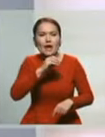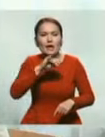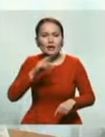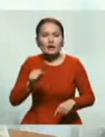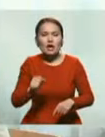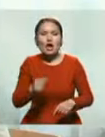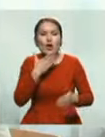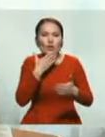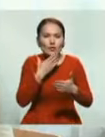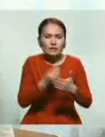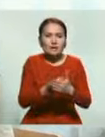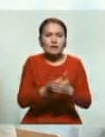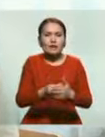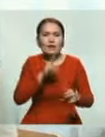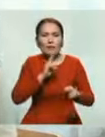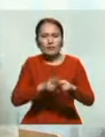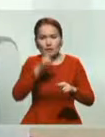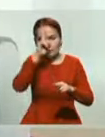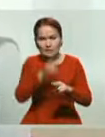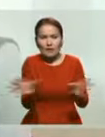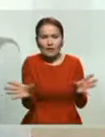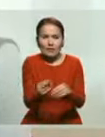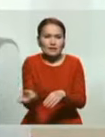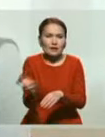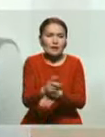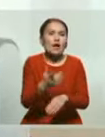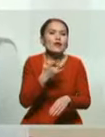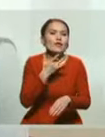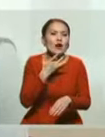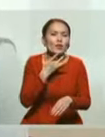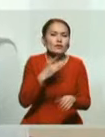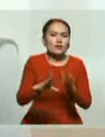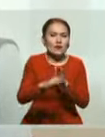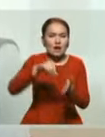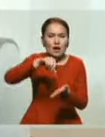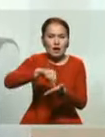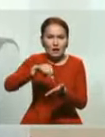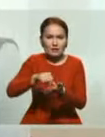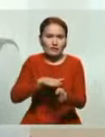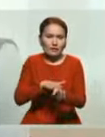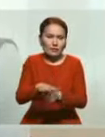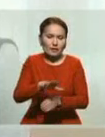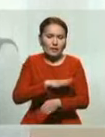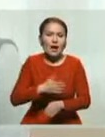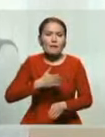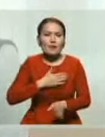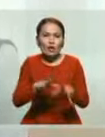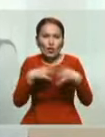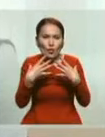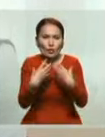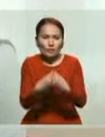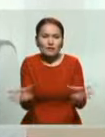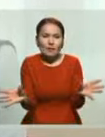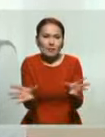туыстарын ертіп, сайлау бөлімшесіне келіп дауыс берді. Бүгін біз сайлау участогіне барлық отбасымен келдік. Менің